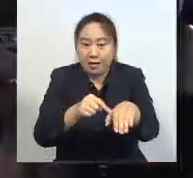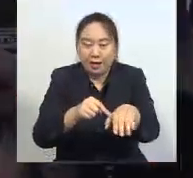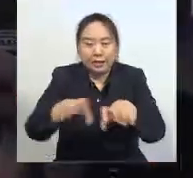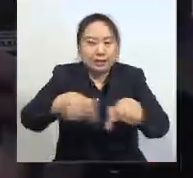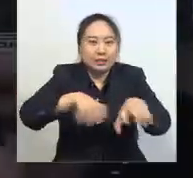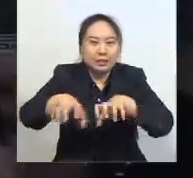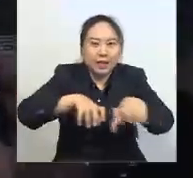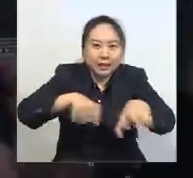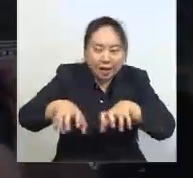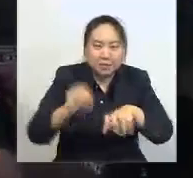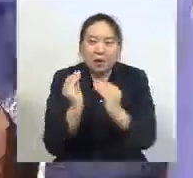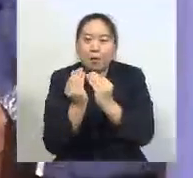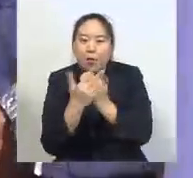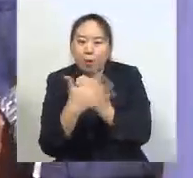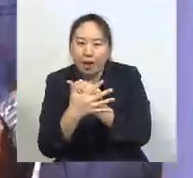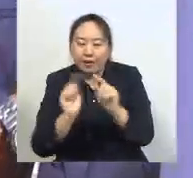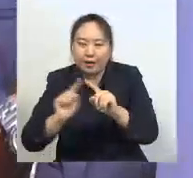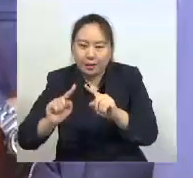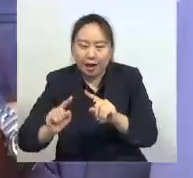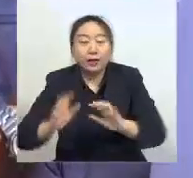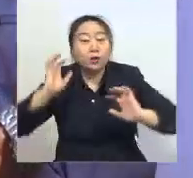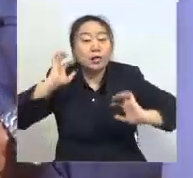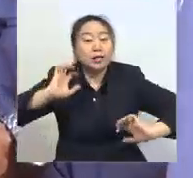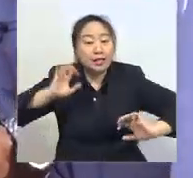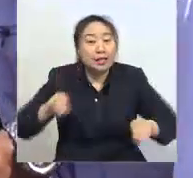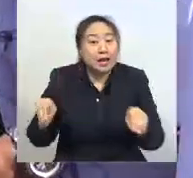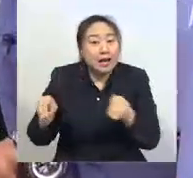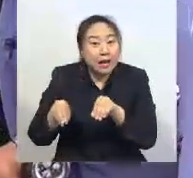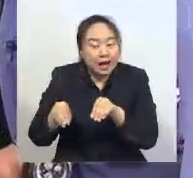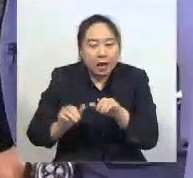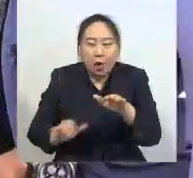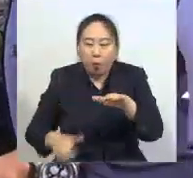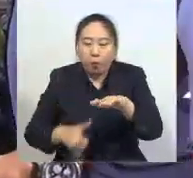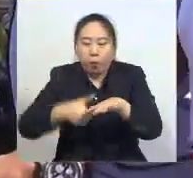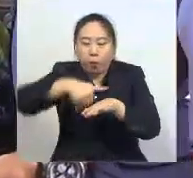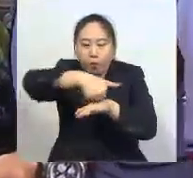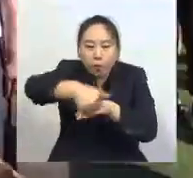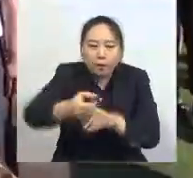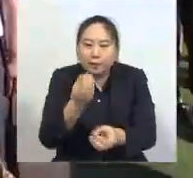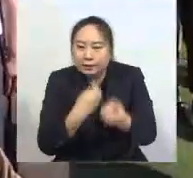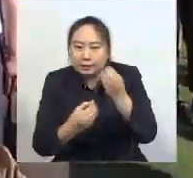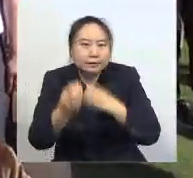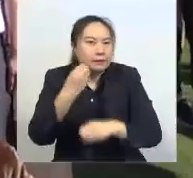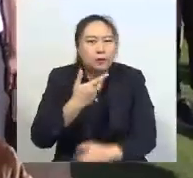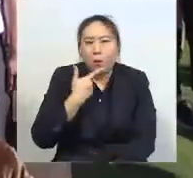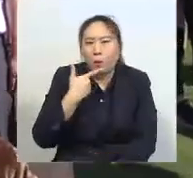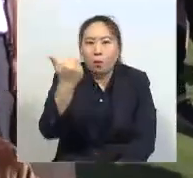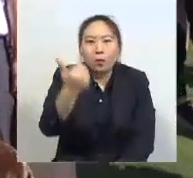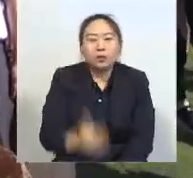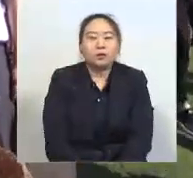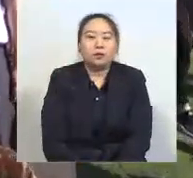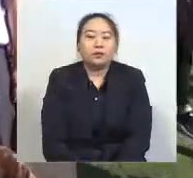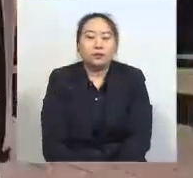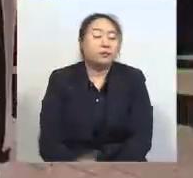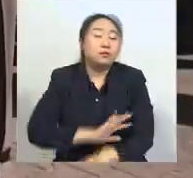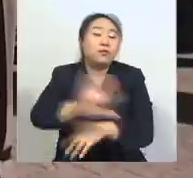แต่งเป็นรถแฟนตาซี2ชั้นบรรดาลิงที่อยู่ใกล้เคียงก็ได้ปีนบันไดขึ้นไปกินอาหารกันอย่างอร่อยอร่อยค่ะ